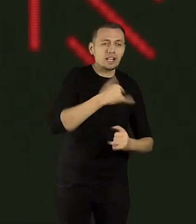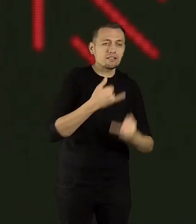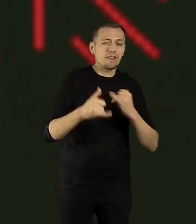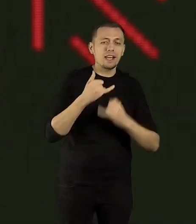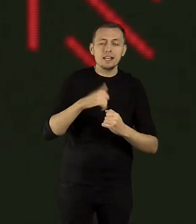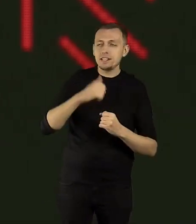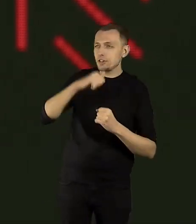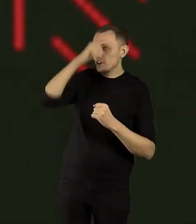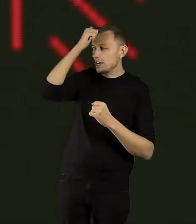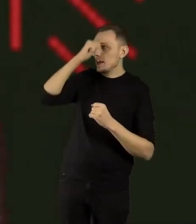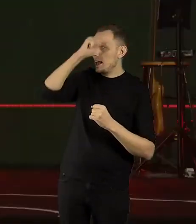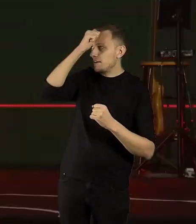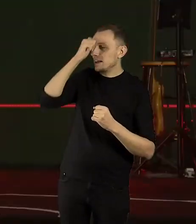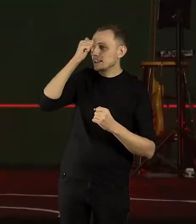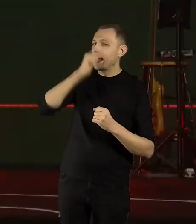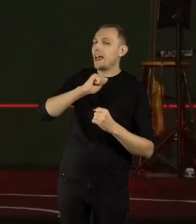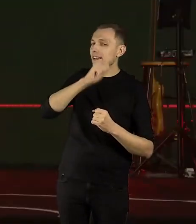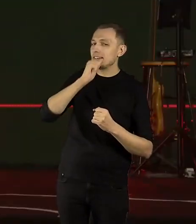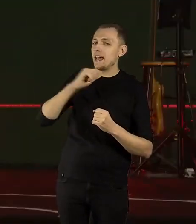ostateczny dobrobyt.